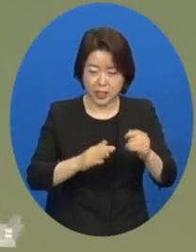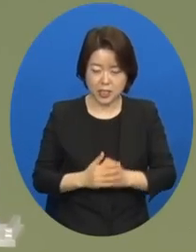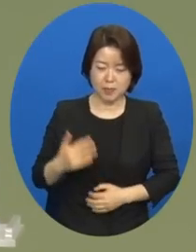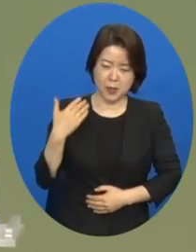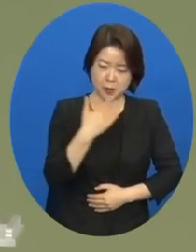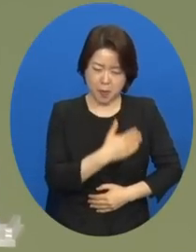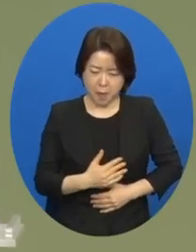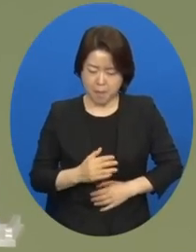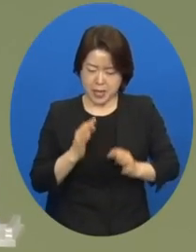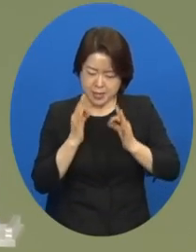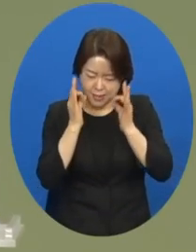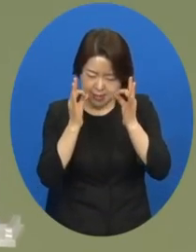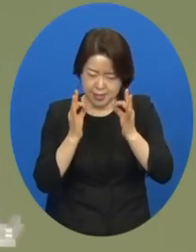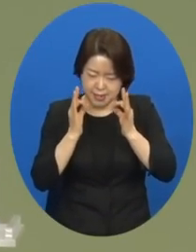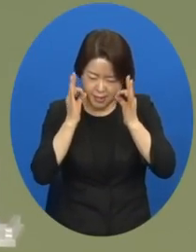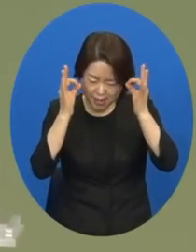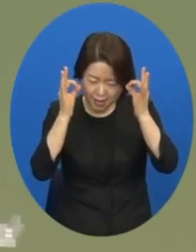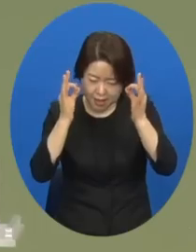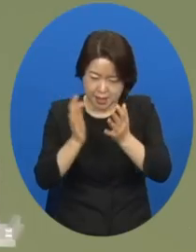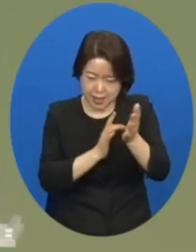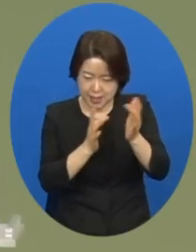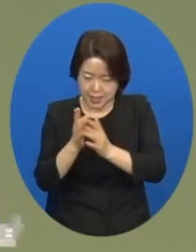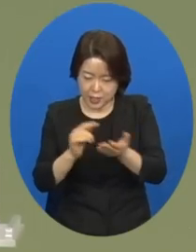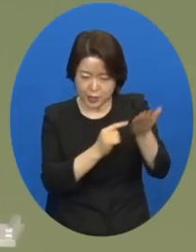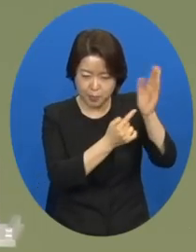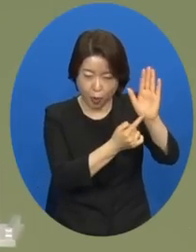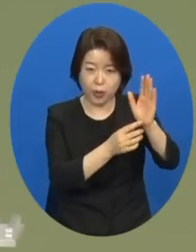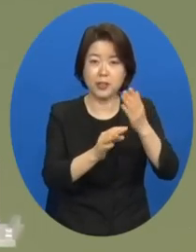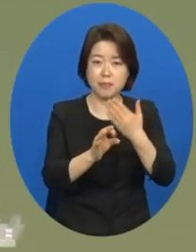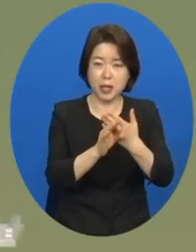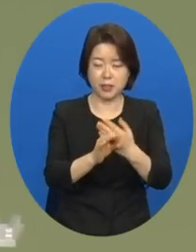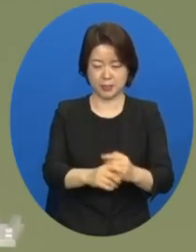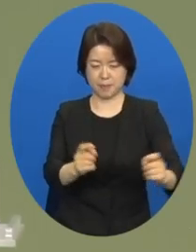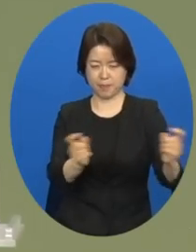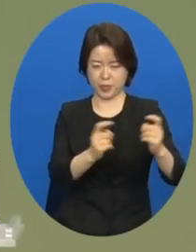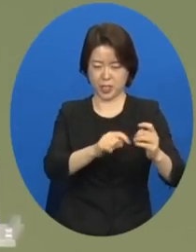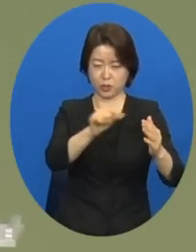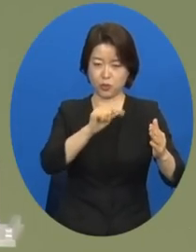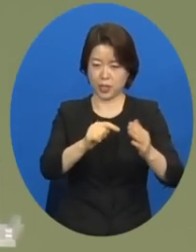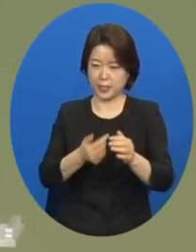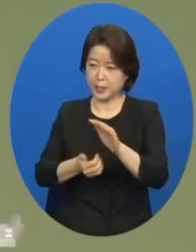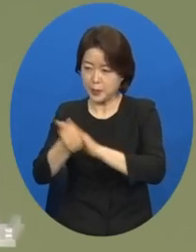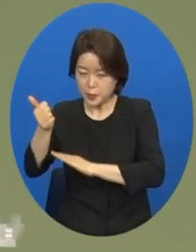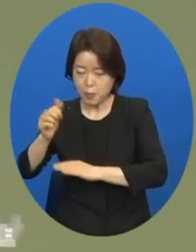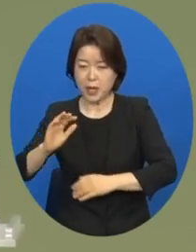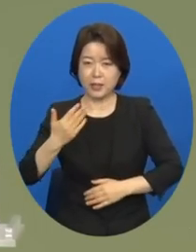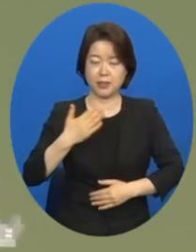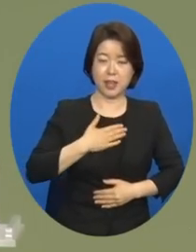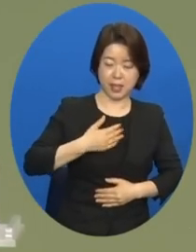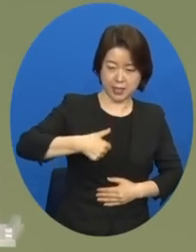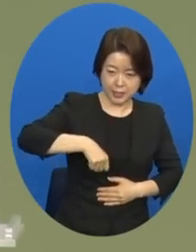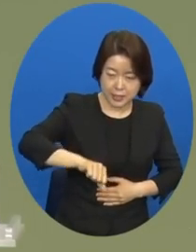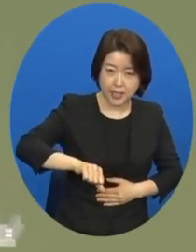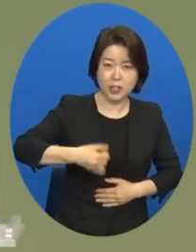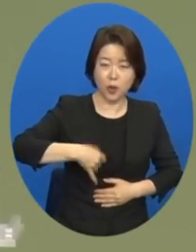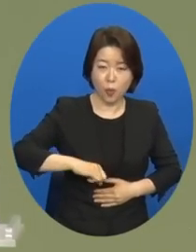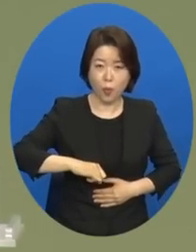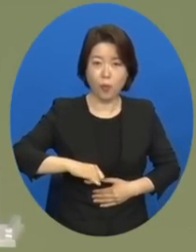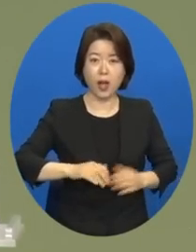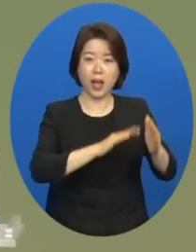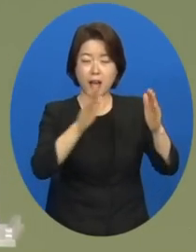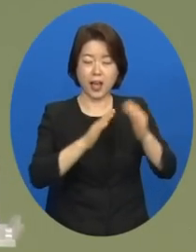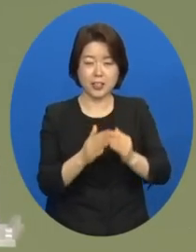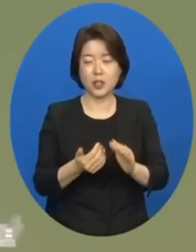살아내며 예수를 보이는 인생이 다툼 가운데 소망이 되어 내 가정과 자녀를 위대한 결혼으로 이끕니다